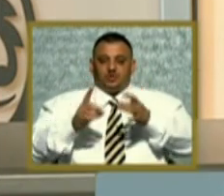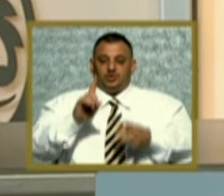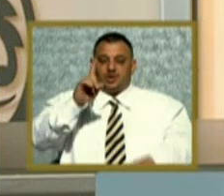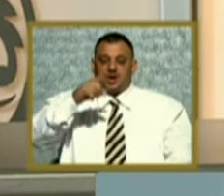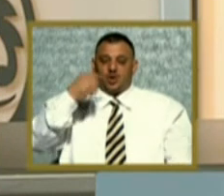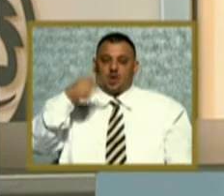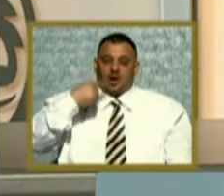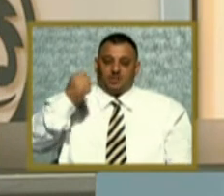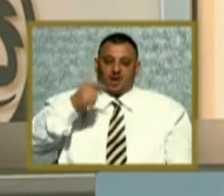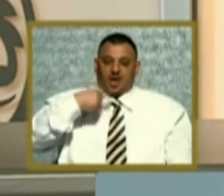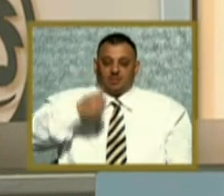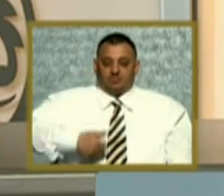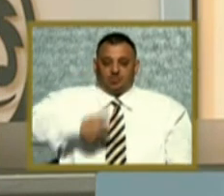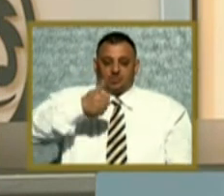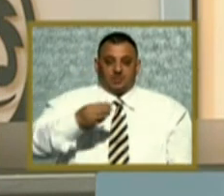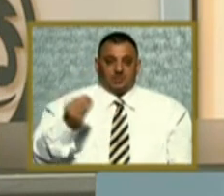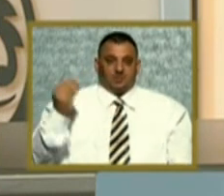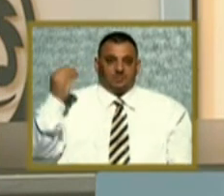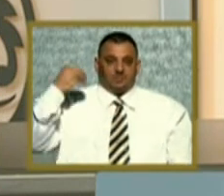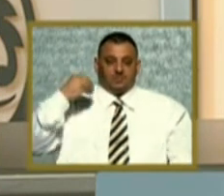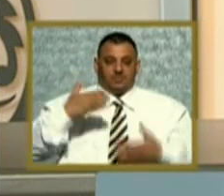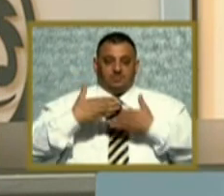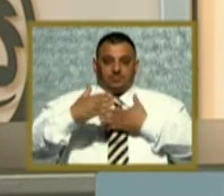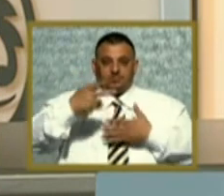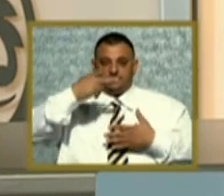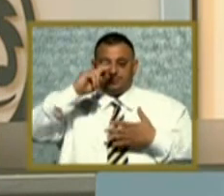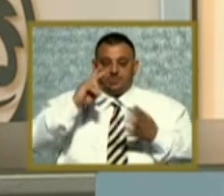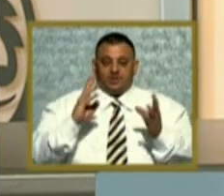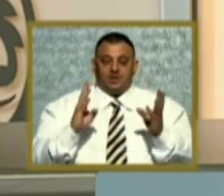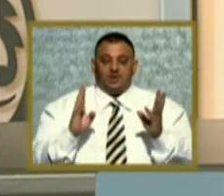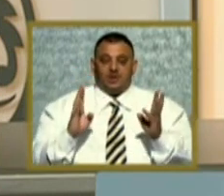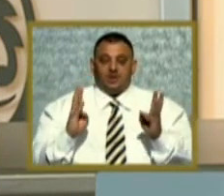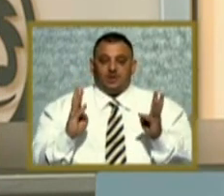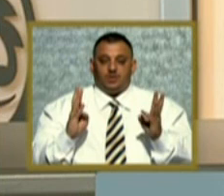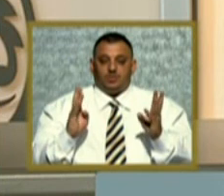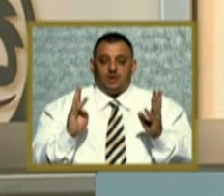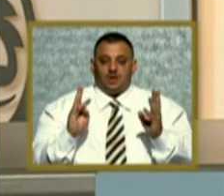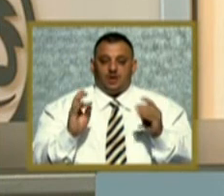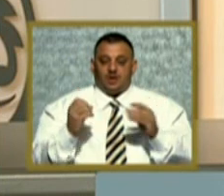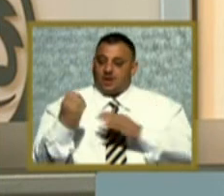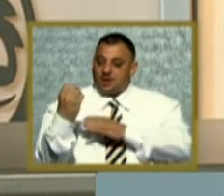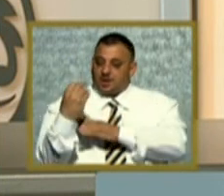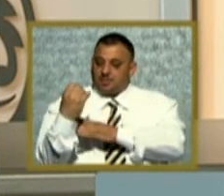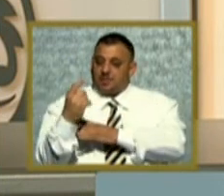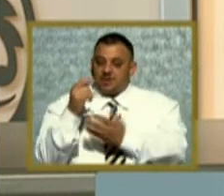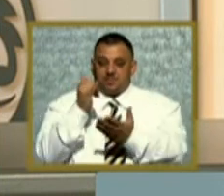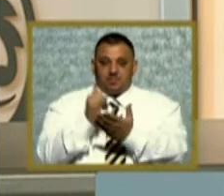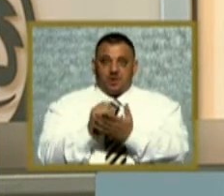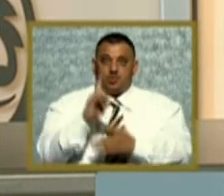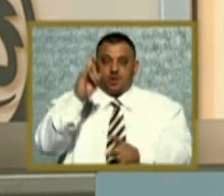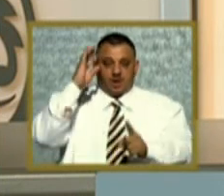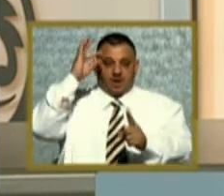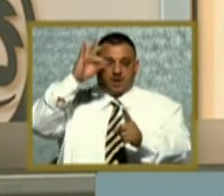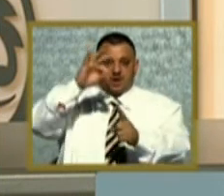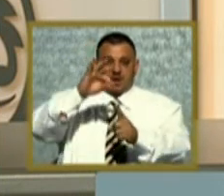إلا بالله، اللهم اجمع لنا بين الصواب والثواب، وأعذنا يا ربنا من الزلل. سبحانك لا علم لنا إلا ما علمتنا، إنك أنت